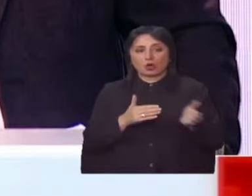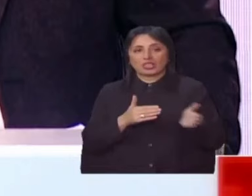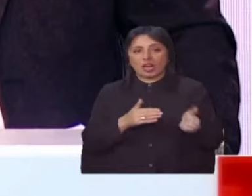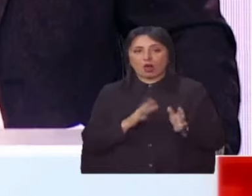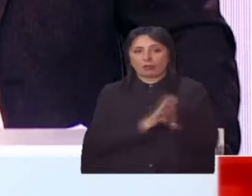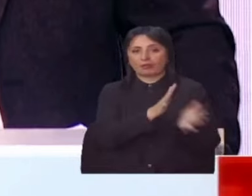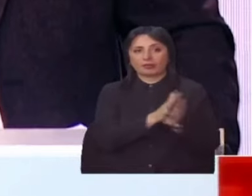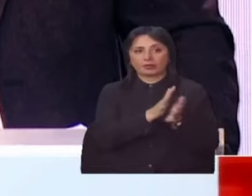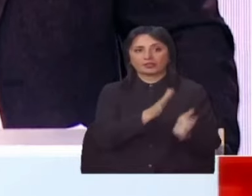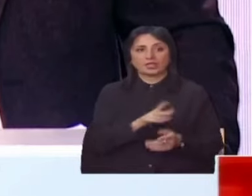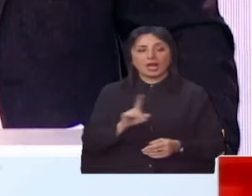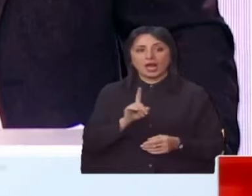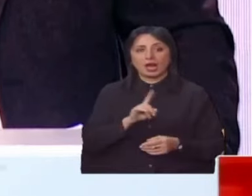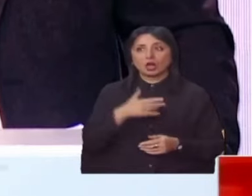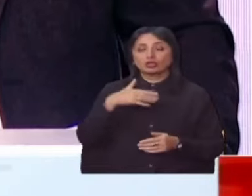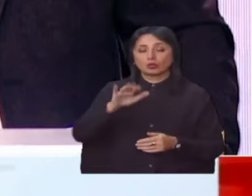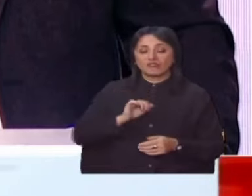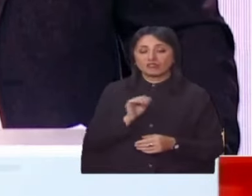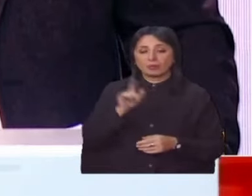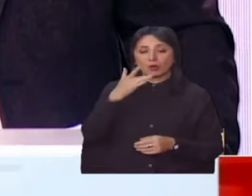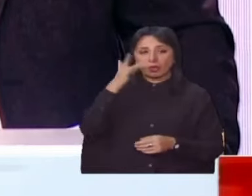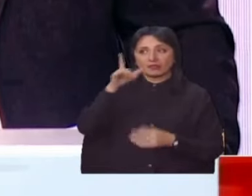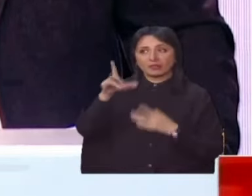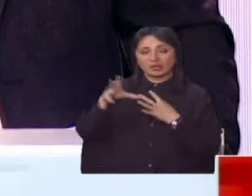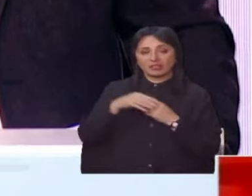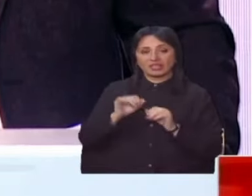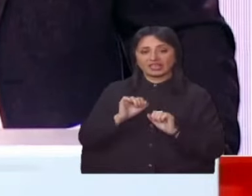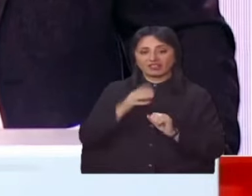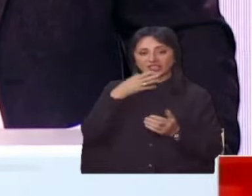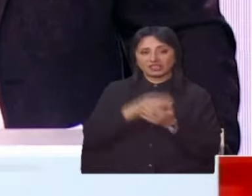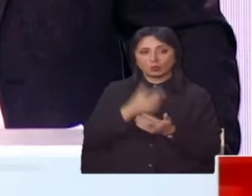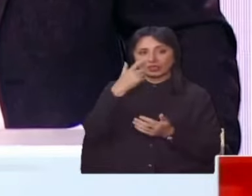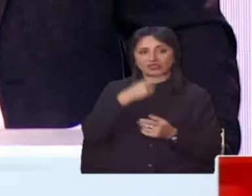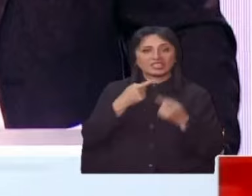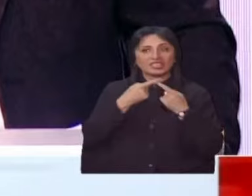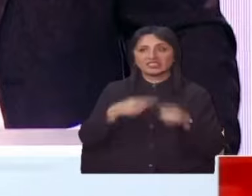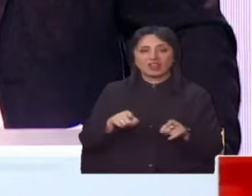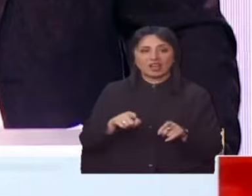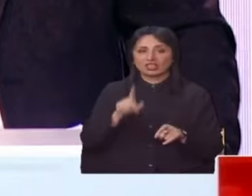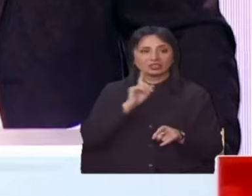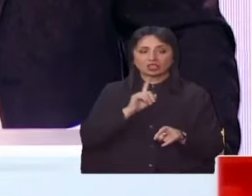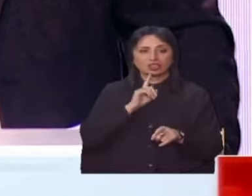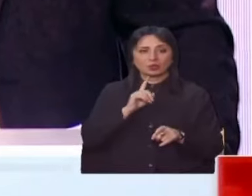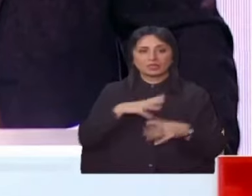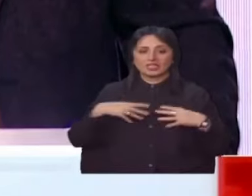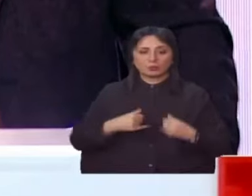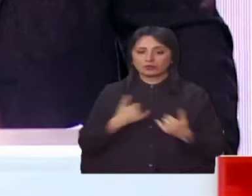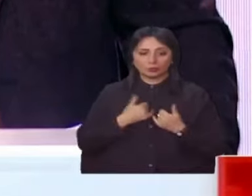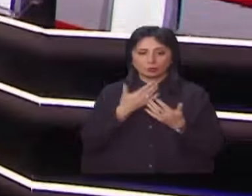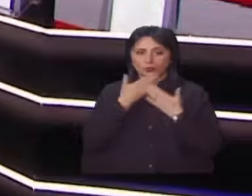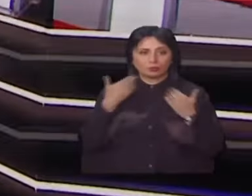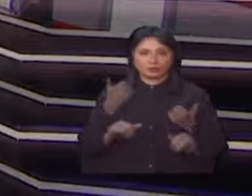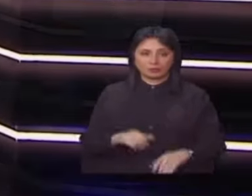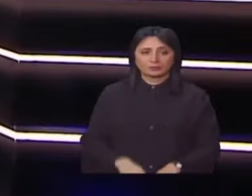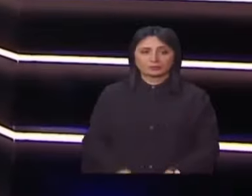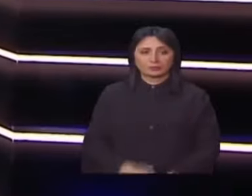ჯობია რომ ჩვენ ვიმეგრულოთ ევროპელებთან, ამერიკელებთან და მათთან ერთად დავიცვათ საკუთარი თავი, იმიტომ რომ სხვა ალტერნატივა ჯერჯერობით და სამწუხარო ჩვენ არ